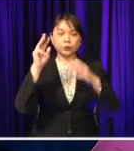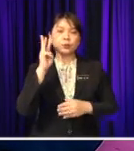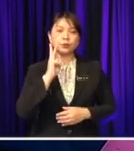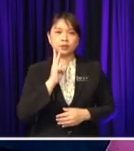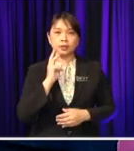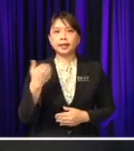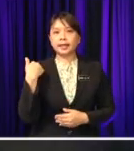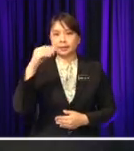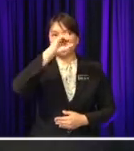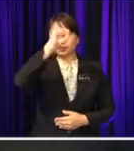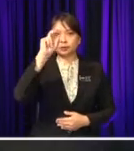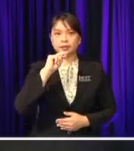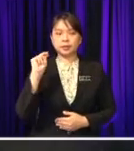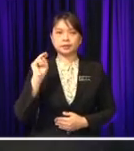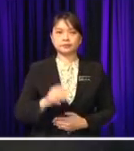soalnya